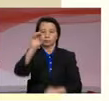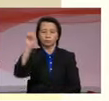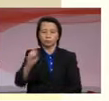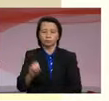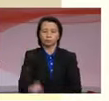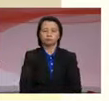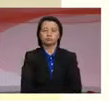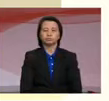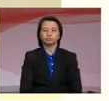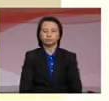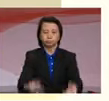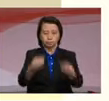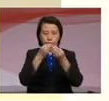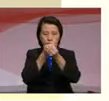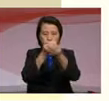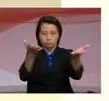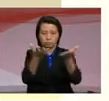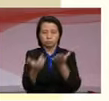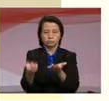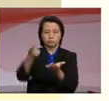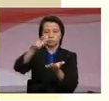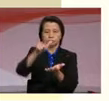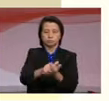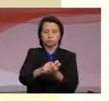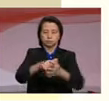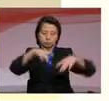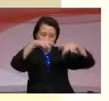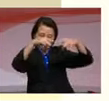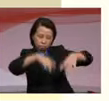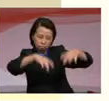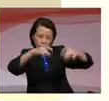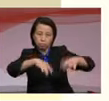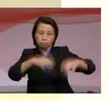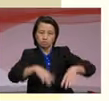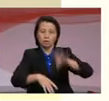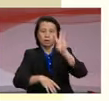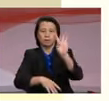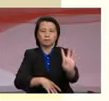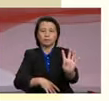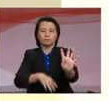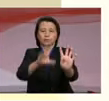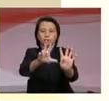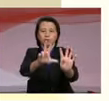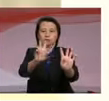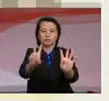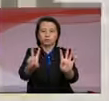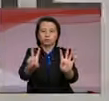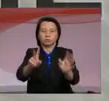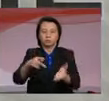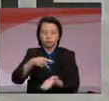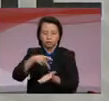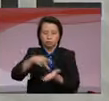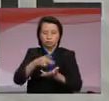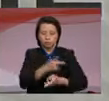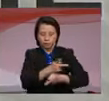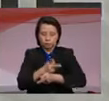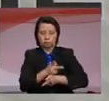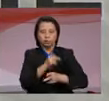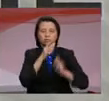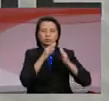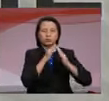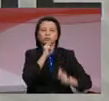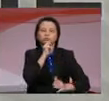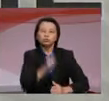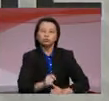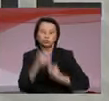86.4%. Dimaklumkan, laporan saringan COVID-19 di 432 pusat jagaan warga emas di